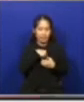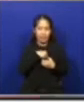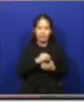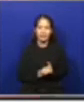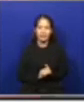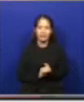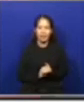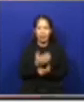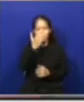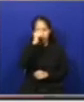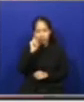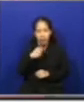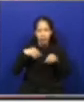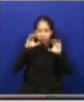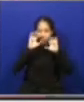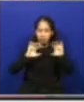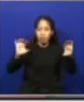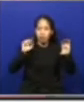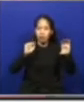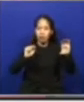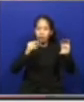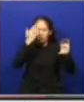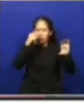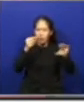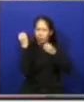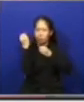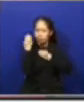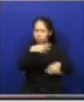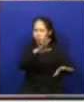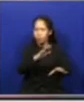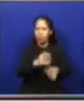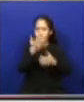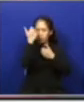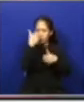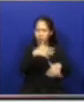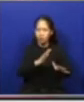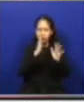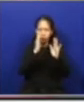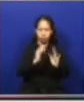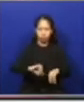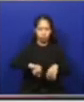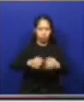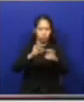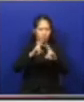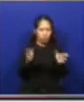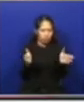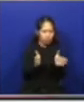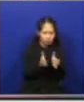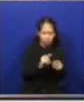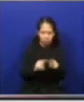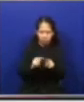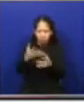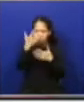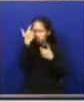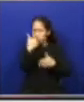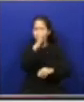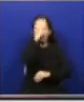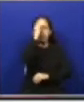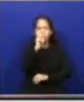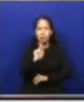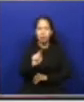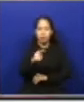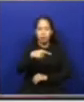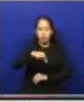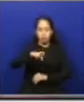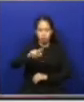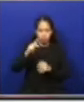ำไมรัฐบาลถึงทิ้งผู้ประกอบการตัวเล็กตัวน้อยได้หน้าตาเฉยขนาดนี้พรก.นี้เรียก